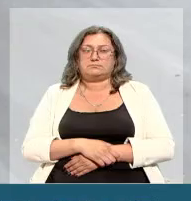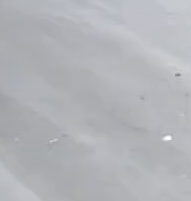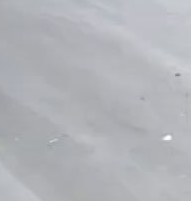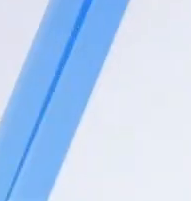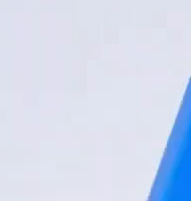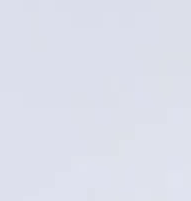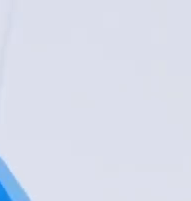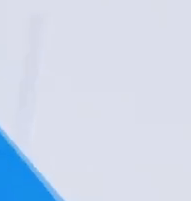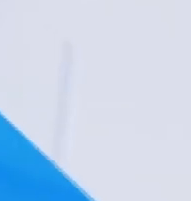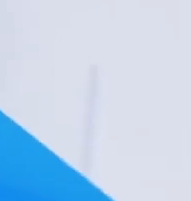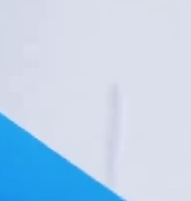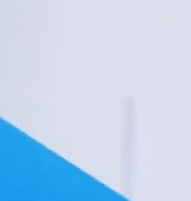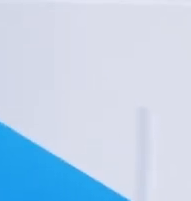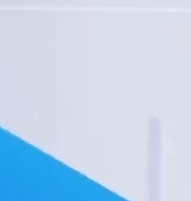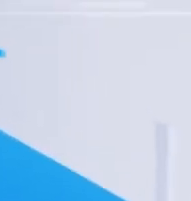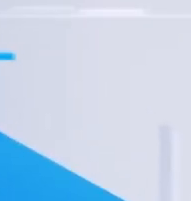Костанай.